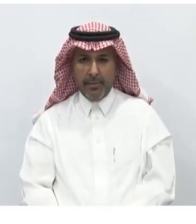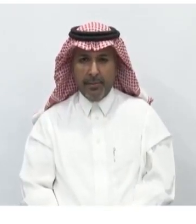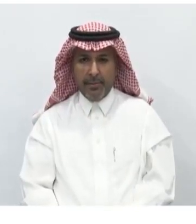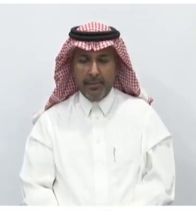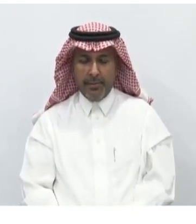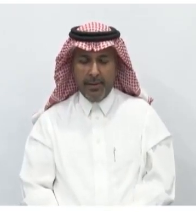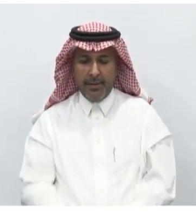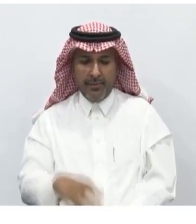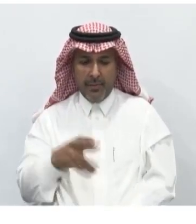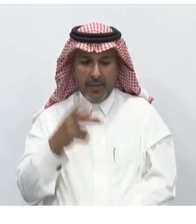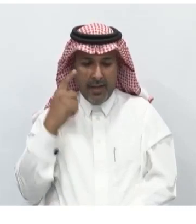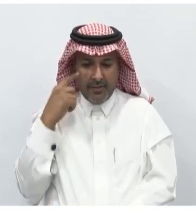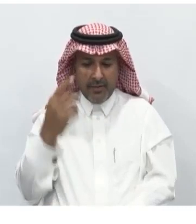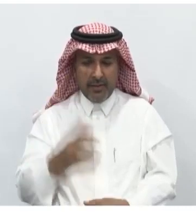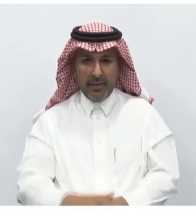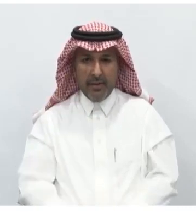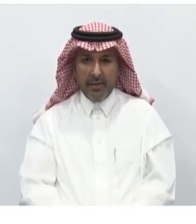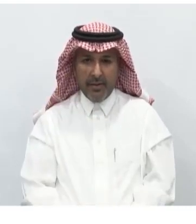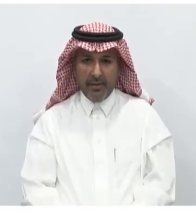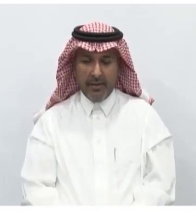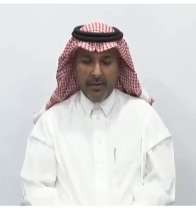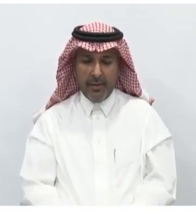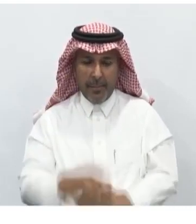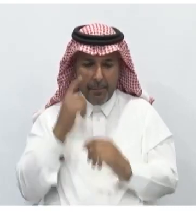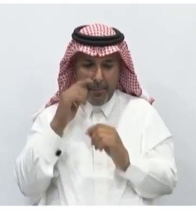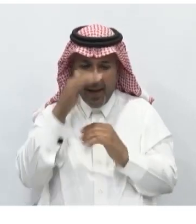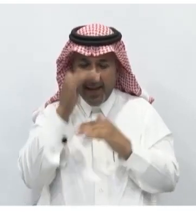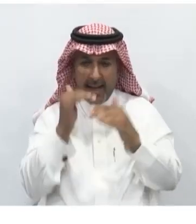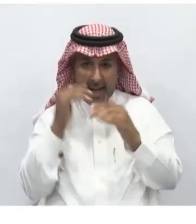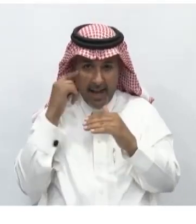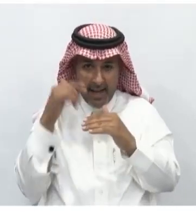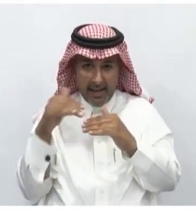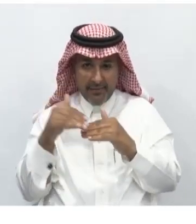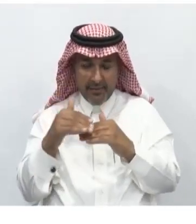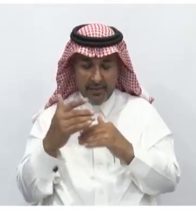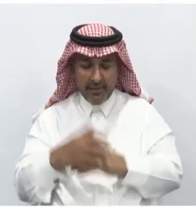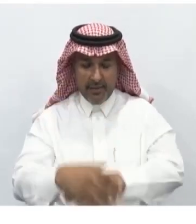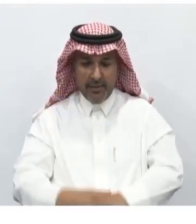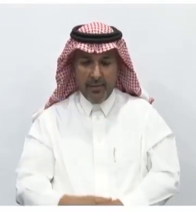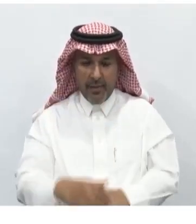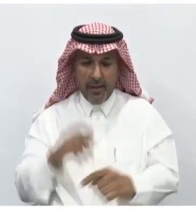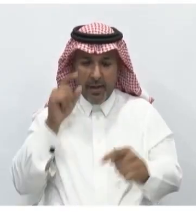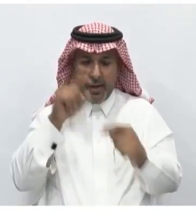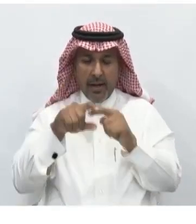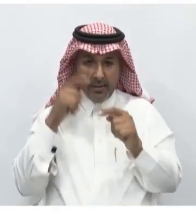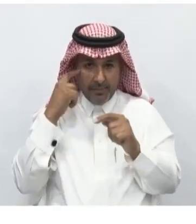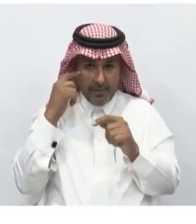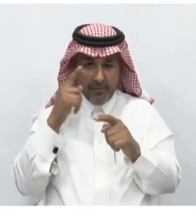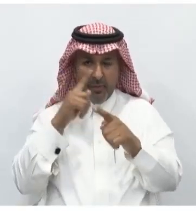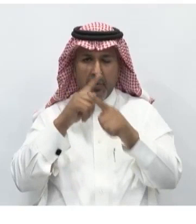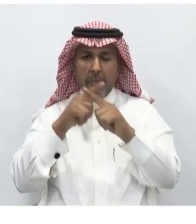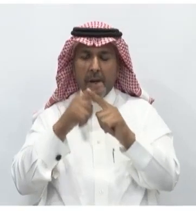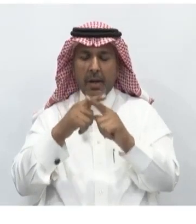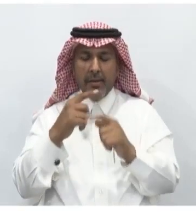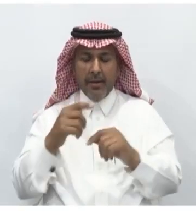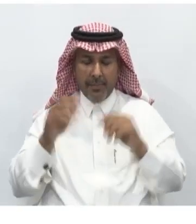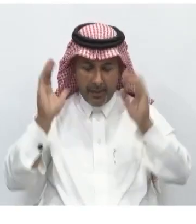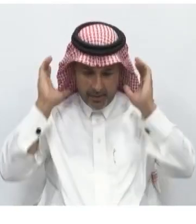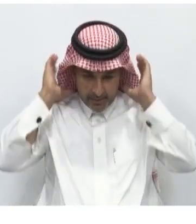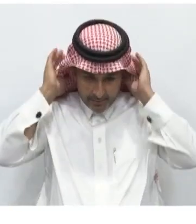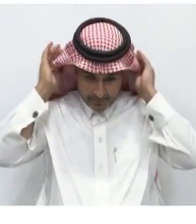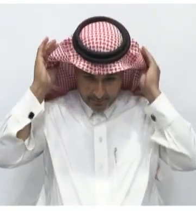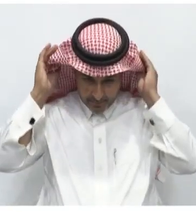على الكتلة المولية التي حسبناها قبل قليل لكبريتات النحاس. أولًا نقسم ثم نضرب سيعطيني الناتج